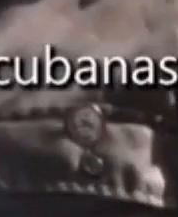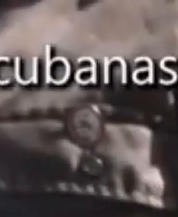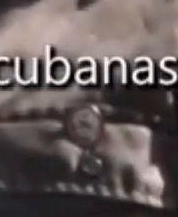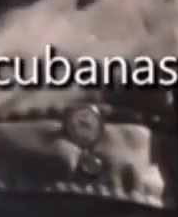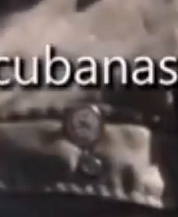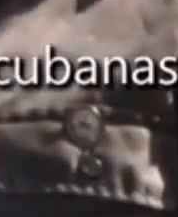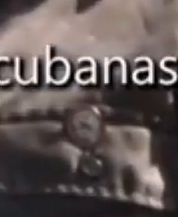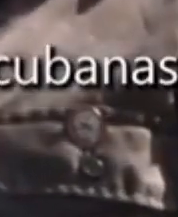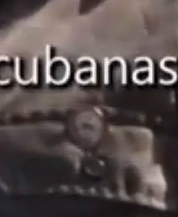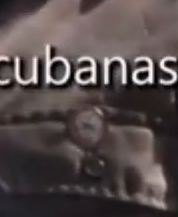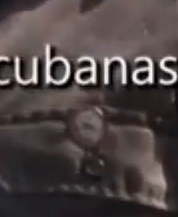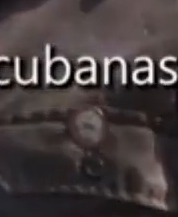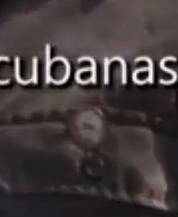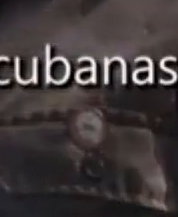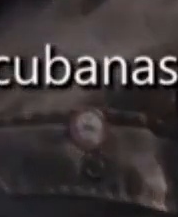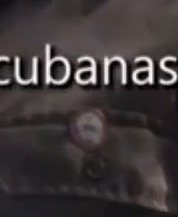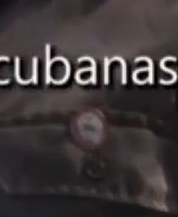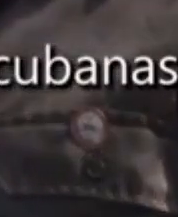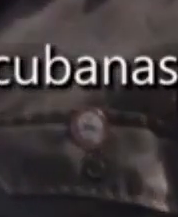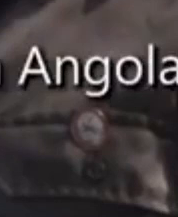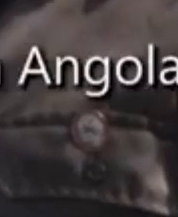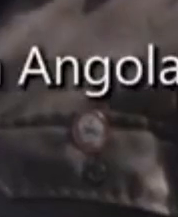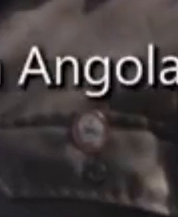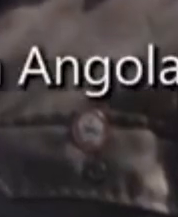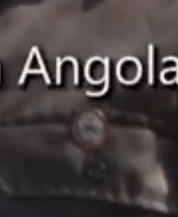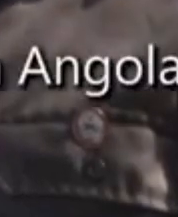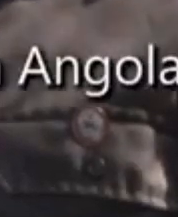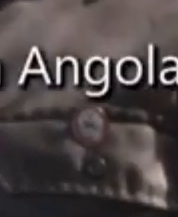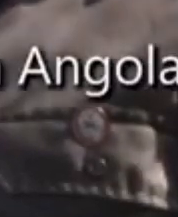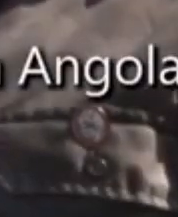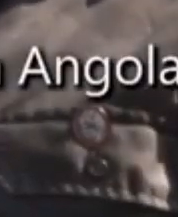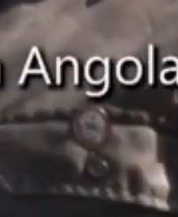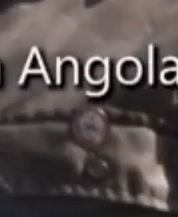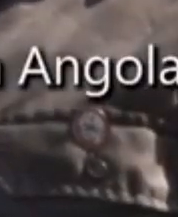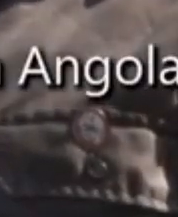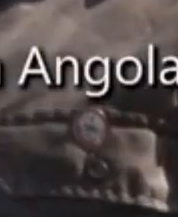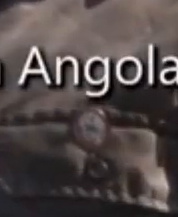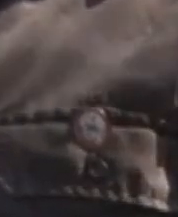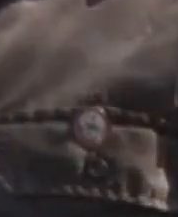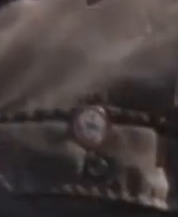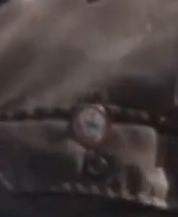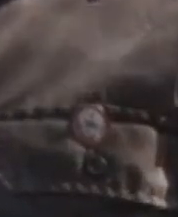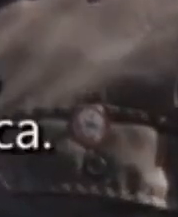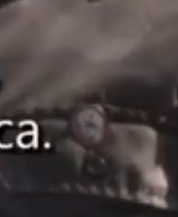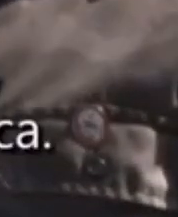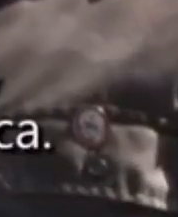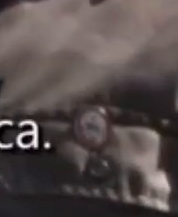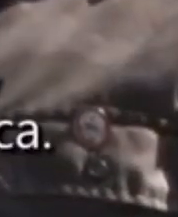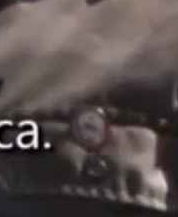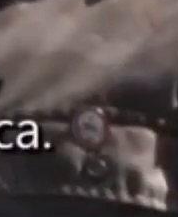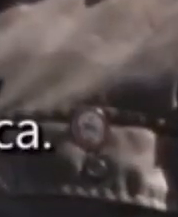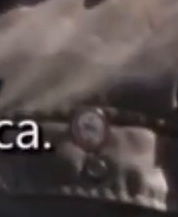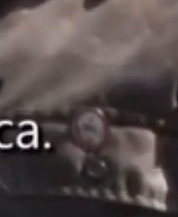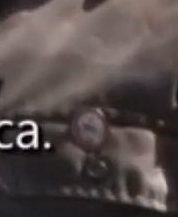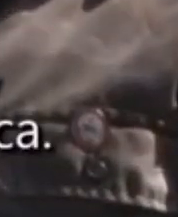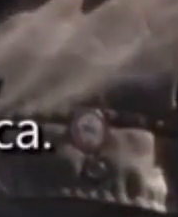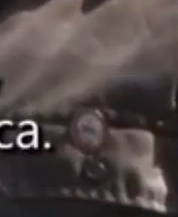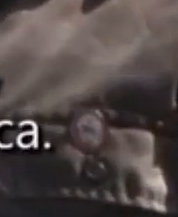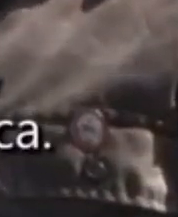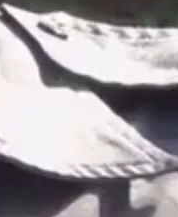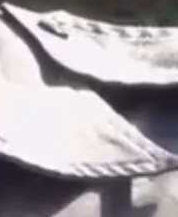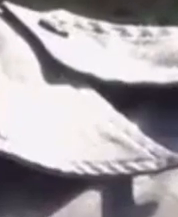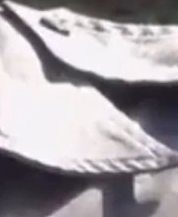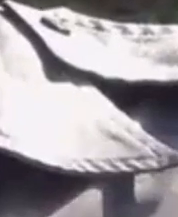о участии кубинских войск в боях в Анголе. Это просто дипломатический